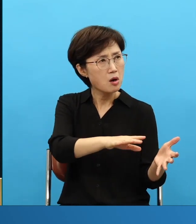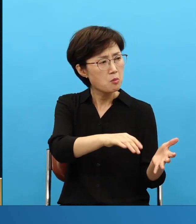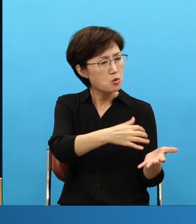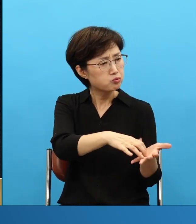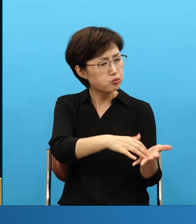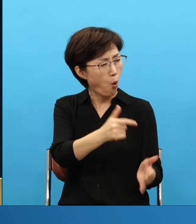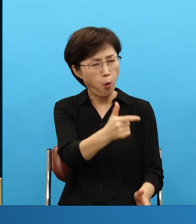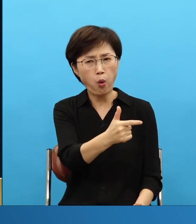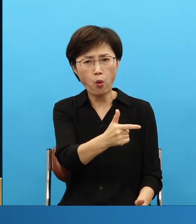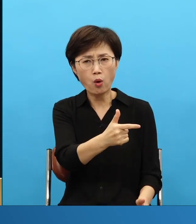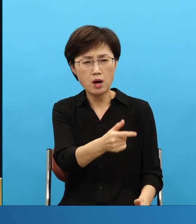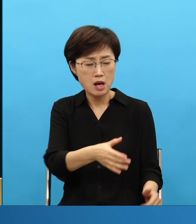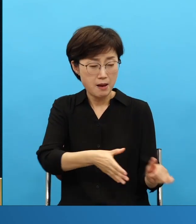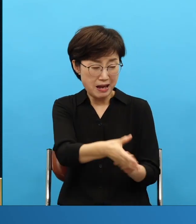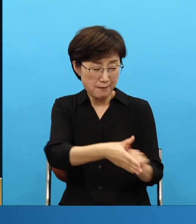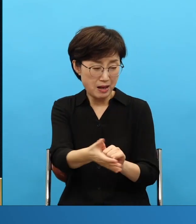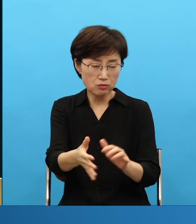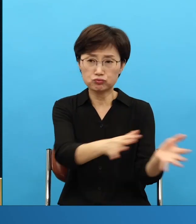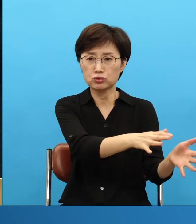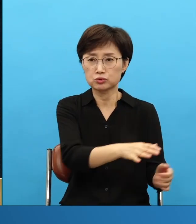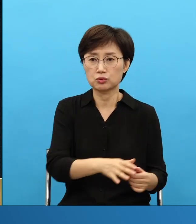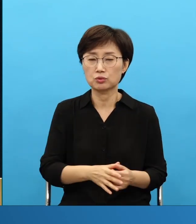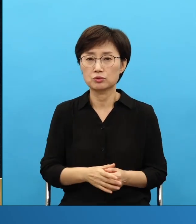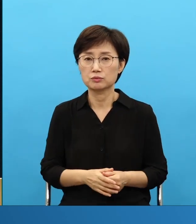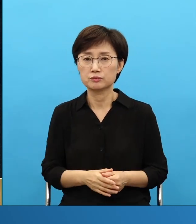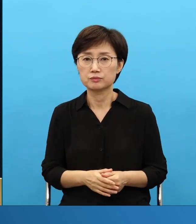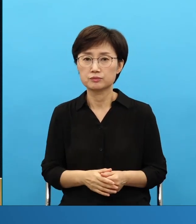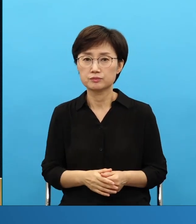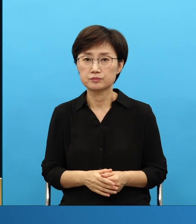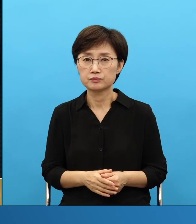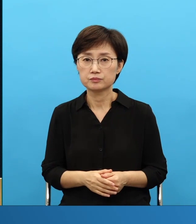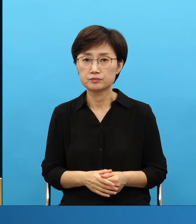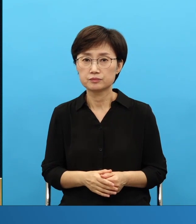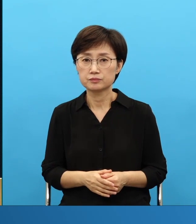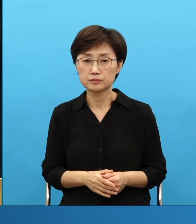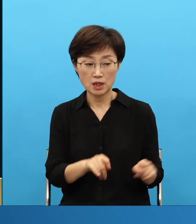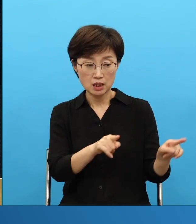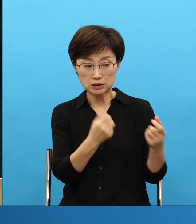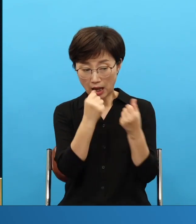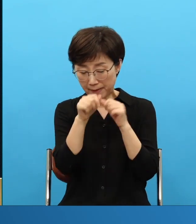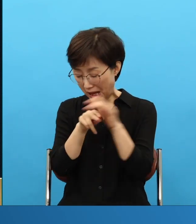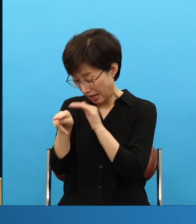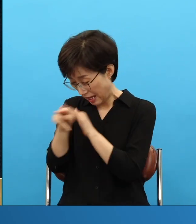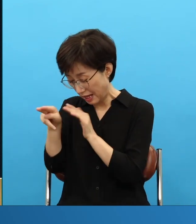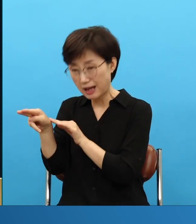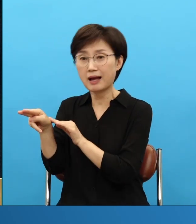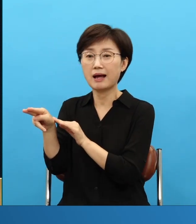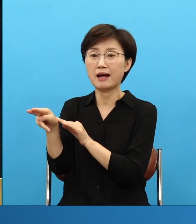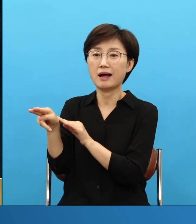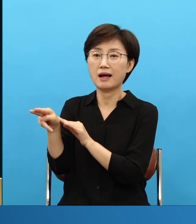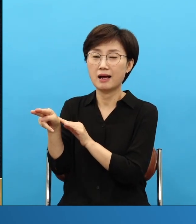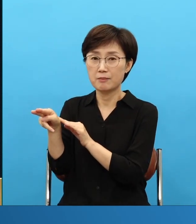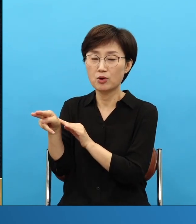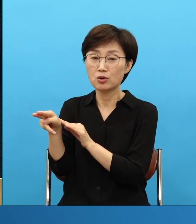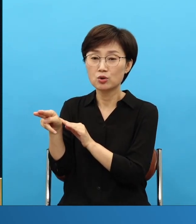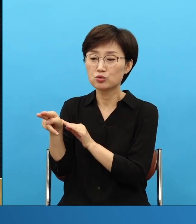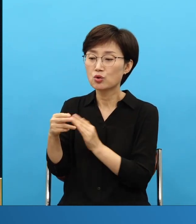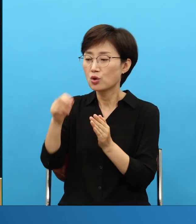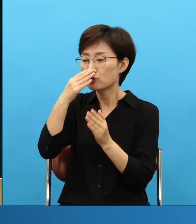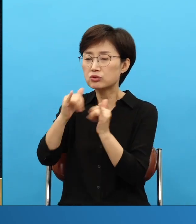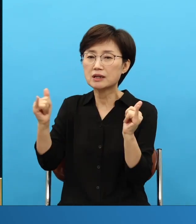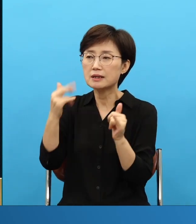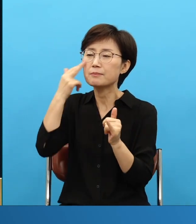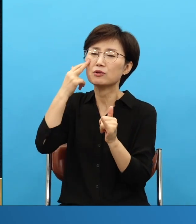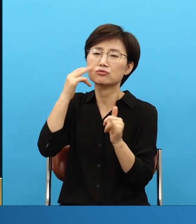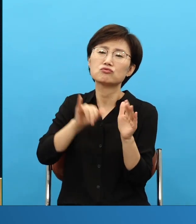put to death millions of people for no reason at all. 그래서 거기서 도망해가지고 미국을 간 사람이 유대인 아인슈타인 아닙니까? Many Jewish